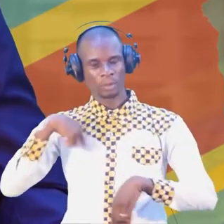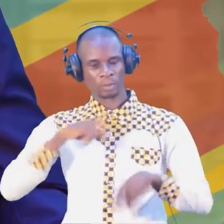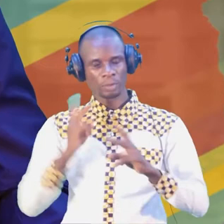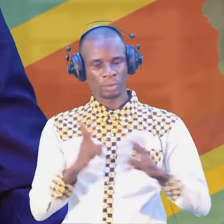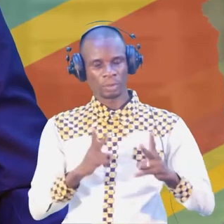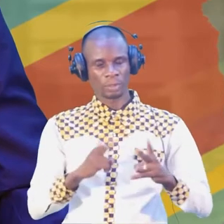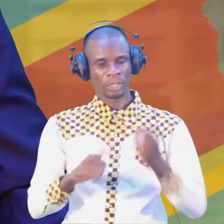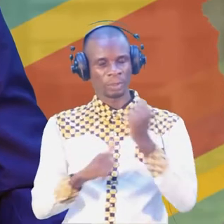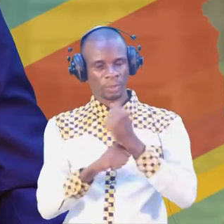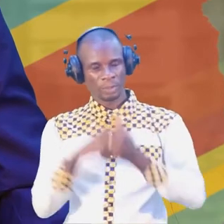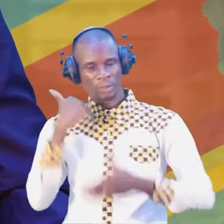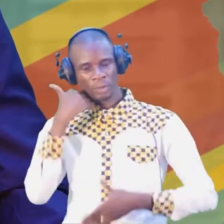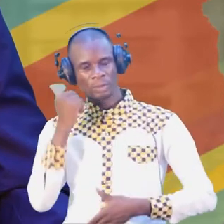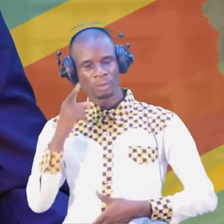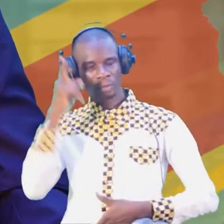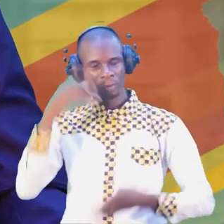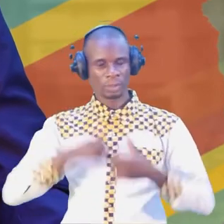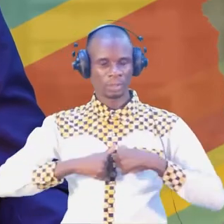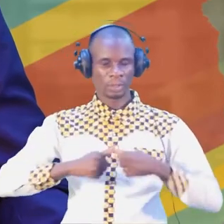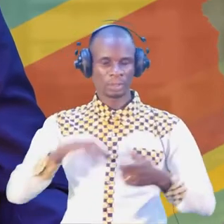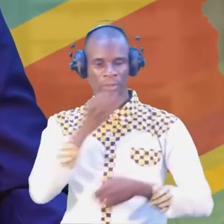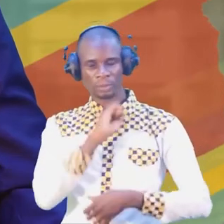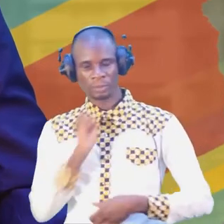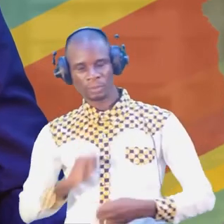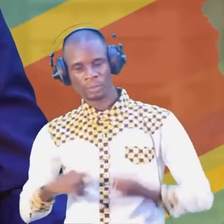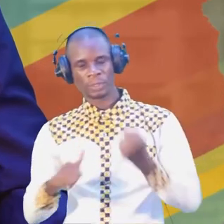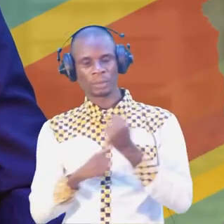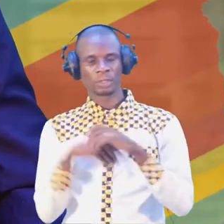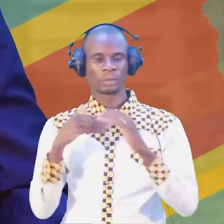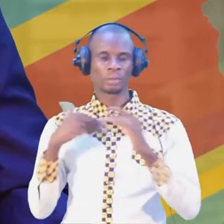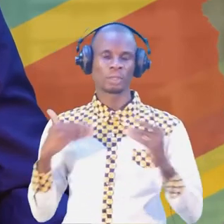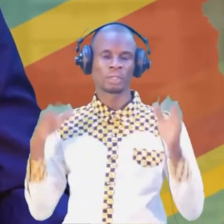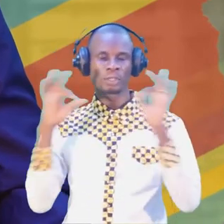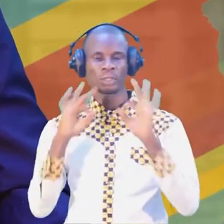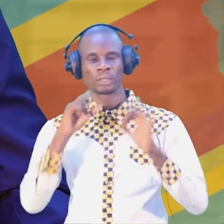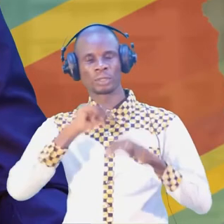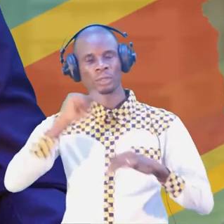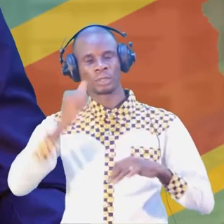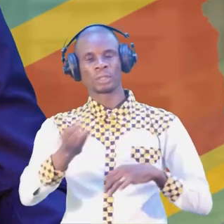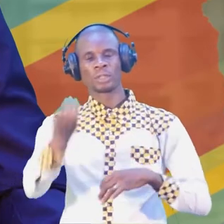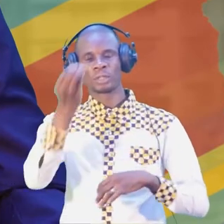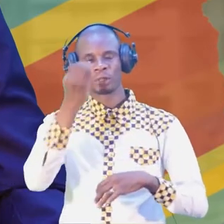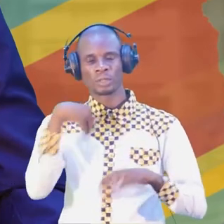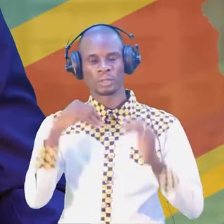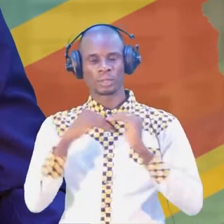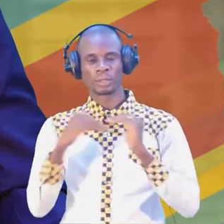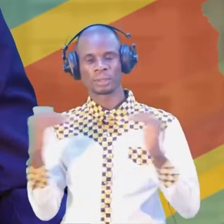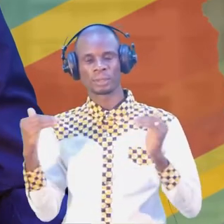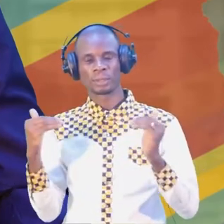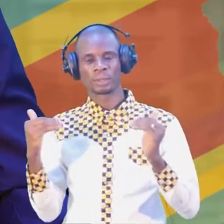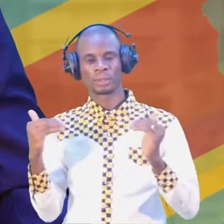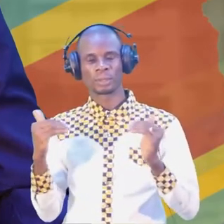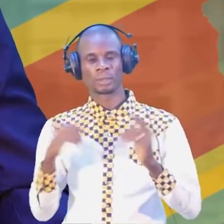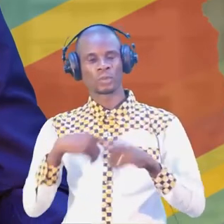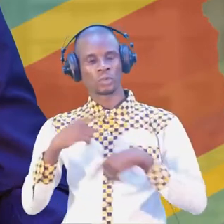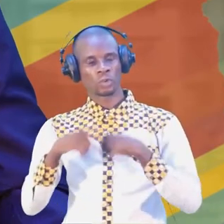besoin de qui sont malades guéris les Seigneurs. Il y en a qui manquent la paix du cœur et ton amour qui puisse la l'air d'honneur. Comment